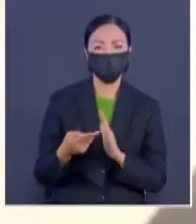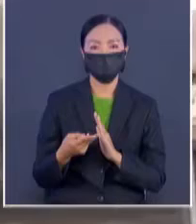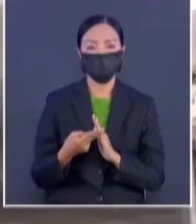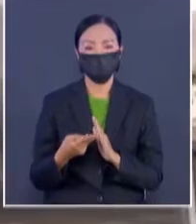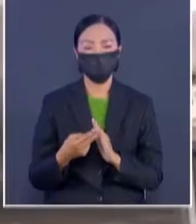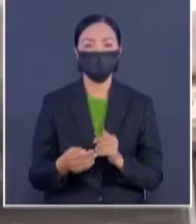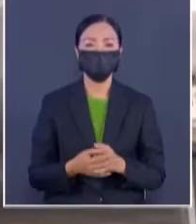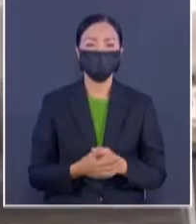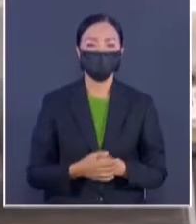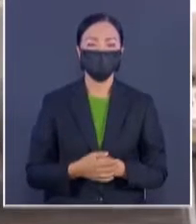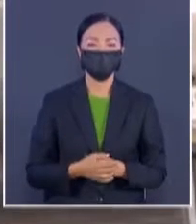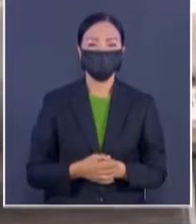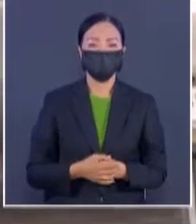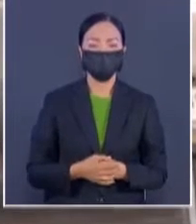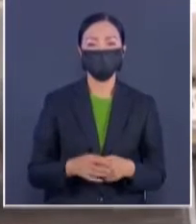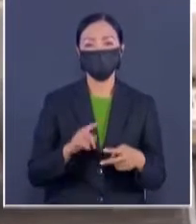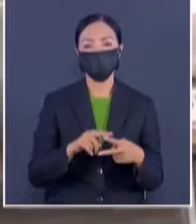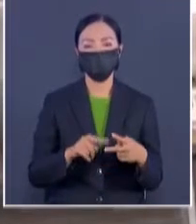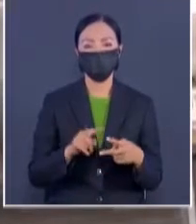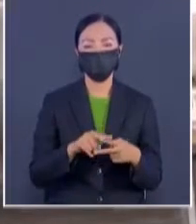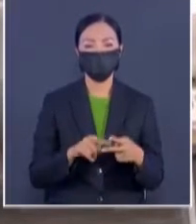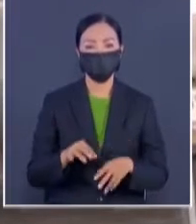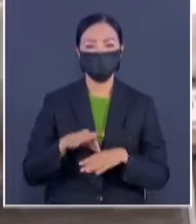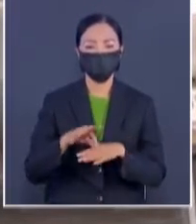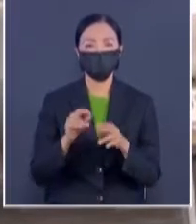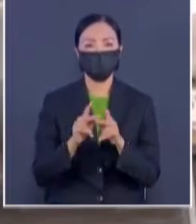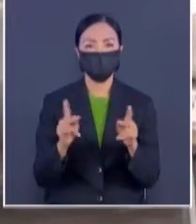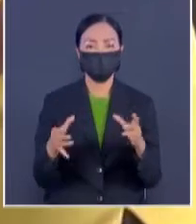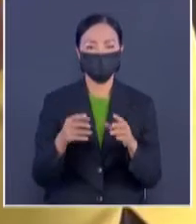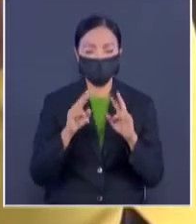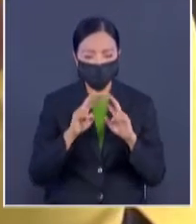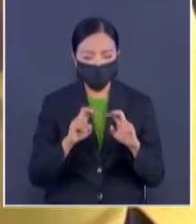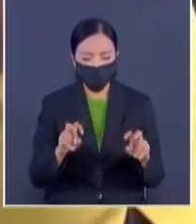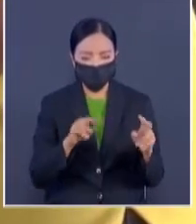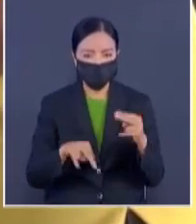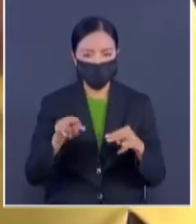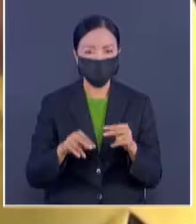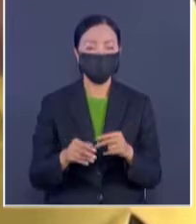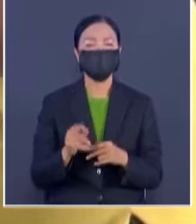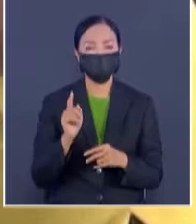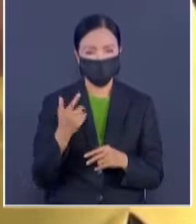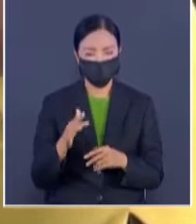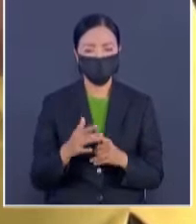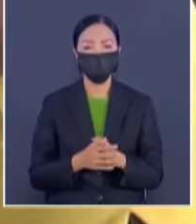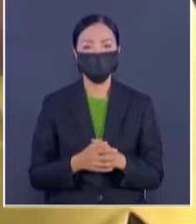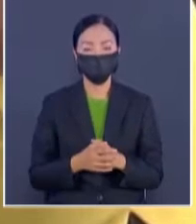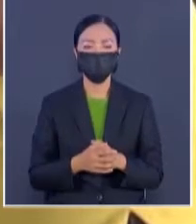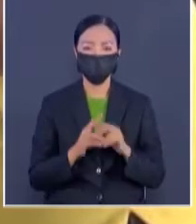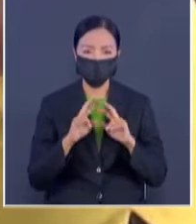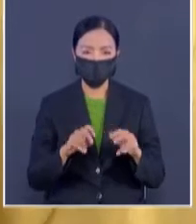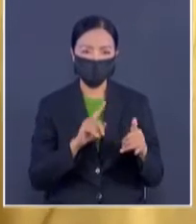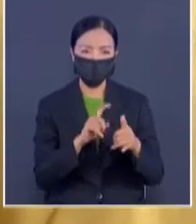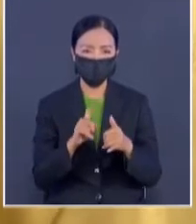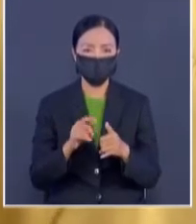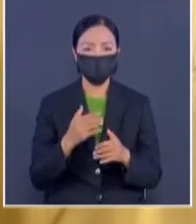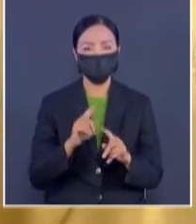ายทีนี้ทั้งสองกรณีก็มีการแต่งตั้งคณะกรรมการเพื่อสอบสวนข้อเท็จจริงแล้วนะคะแต่ว่าการสอบสวนนั้นดูเ